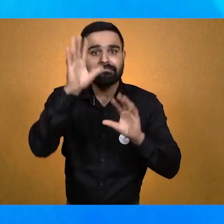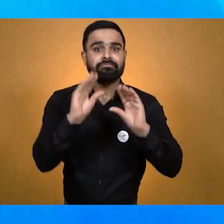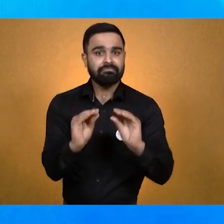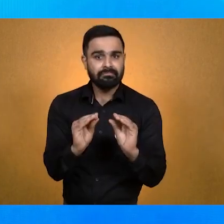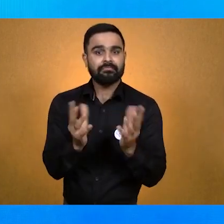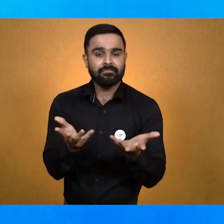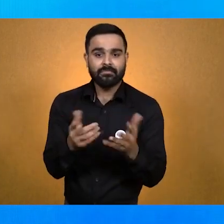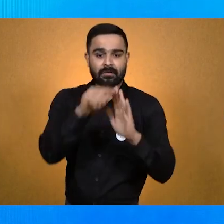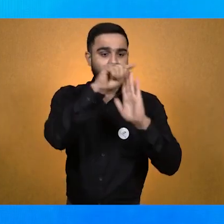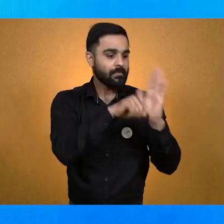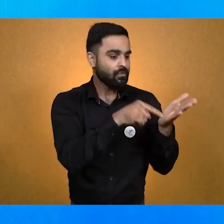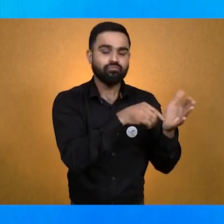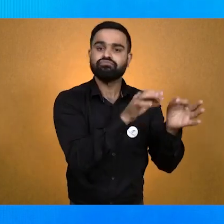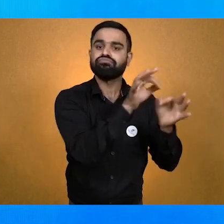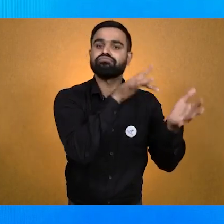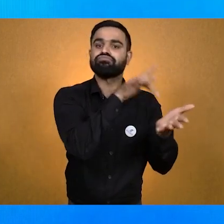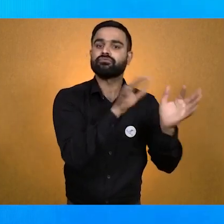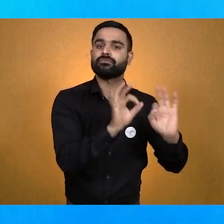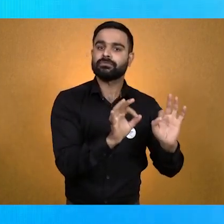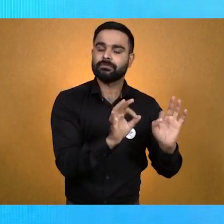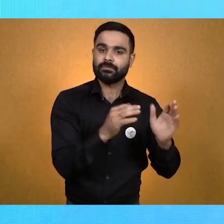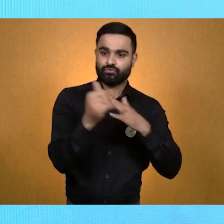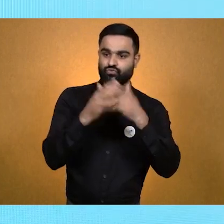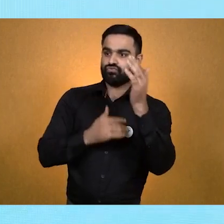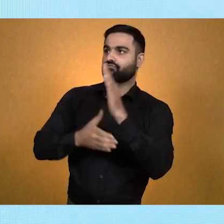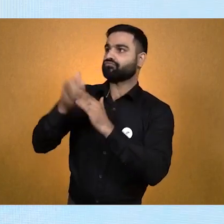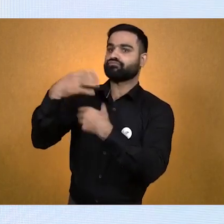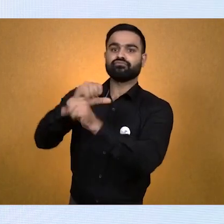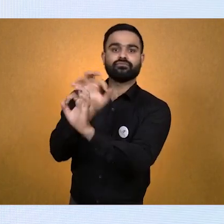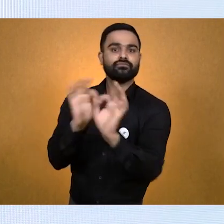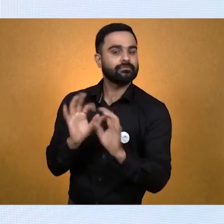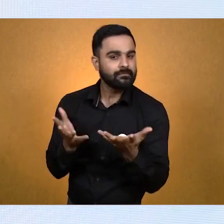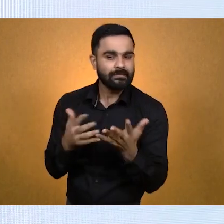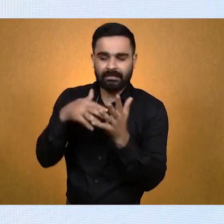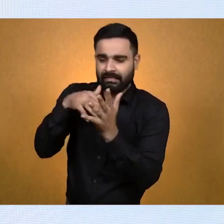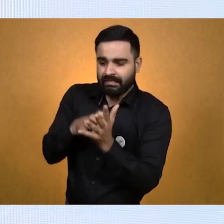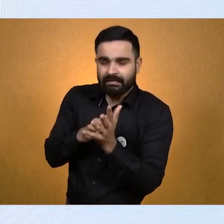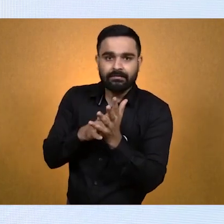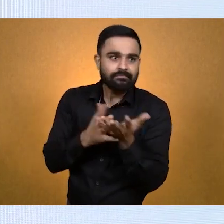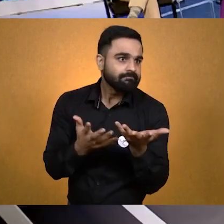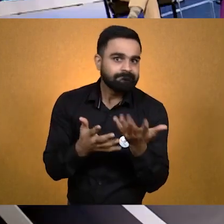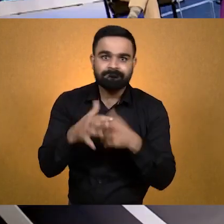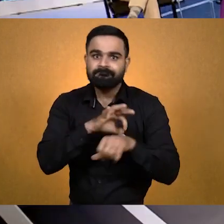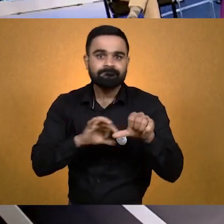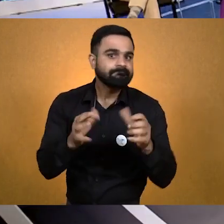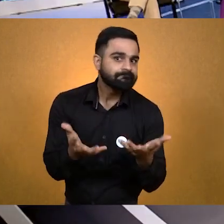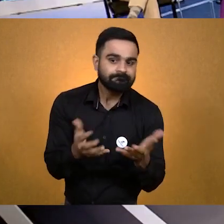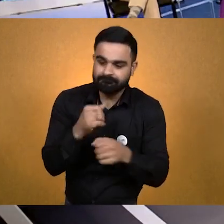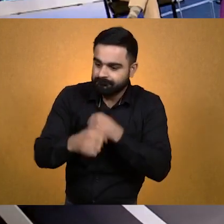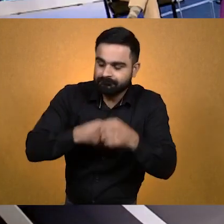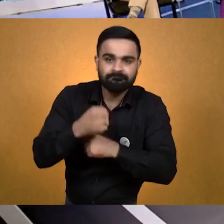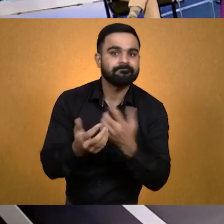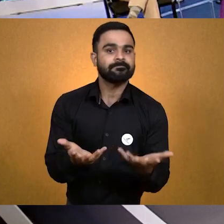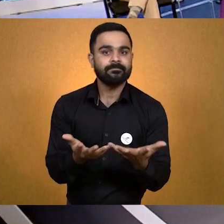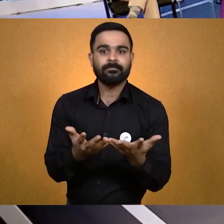थी, पॉलिसीज वर नॉट इन प्लेस, इंफ्रास्ट्रक्चर वॉज नॉट देयर, देयर वॉज लैक ऑफ साइंस in sports,